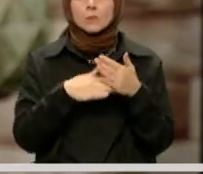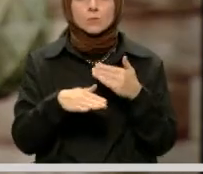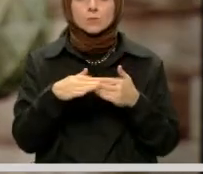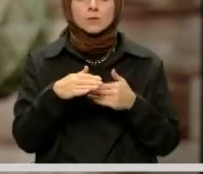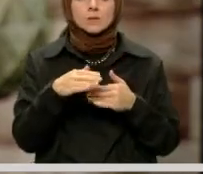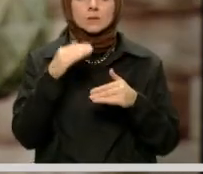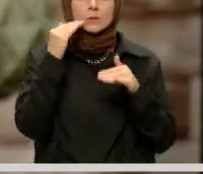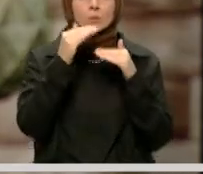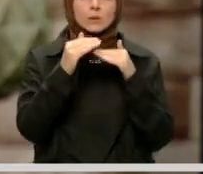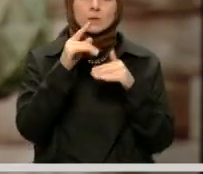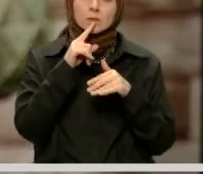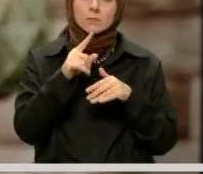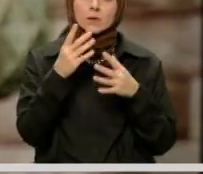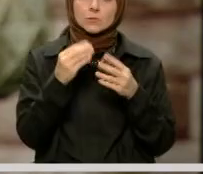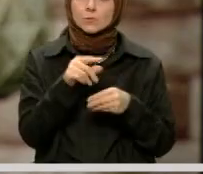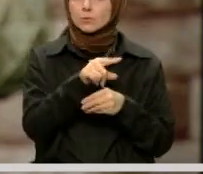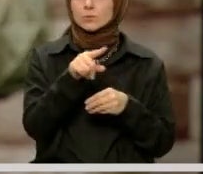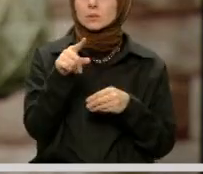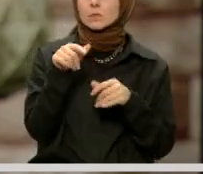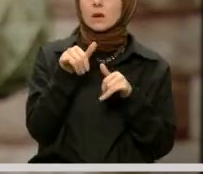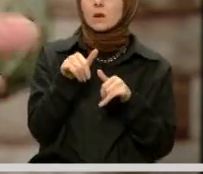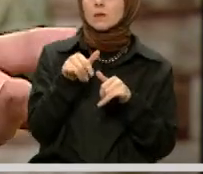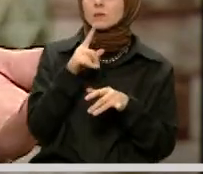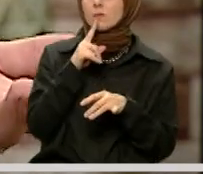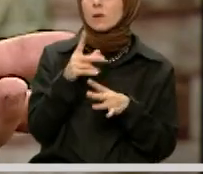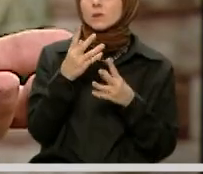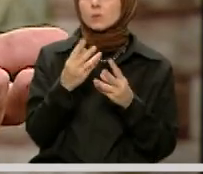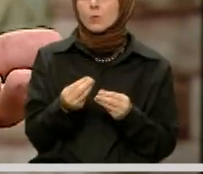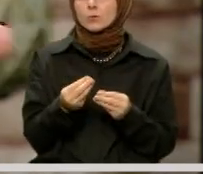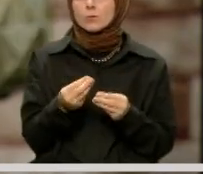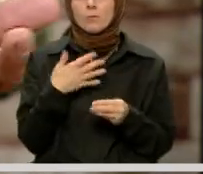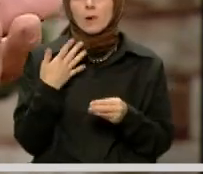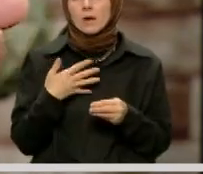önceki ümmetlere farz kılındığı gibi size de kılındı. Merak ediyoruz. Ya Rabbi neden?